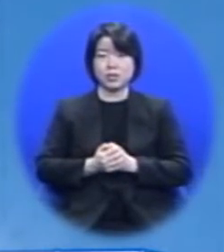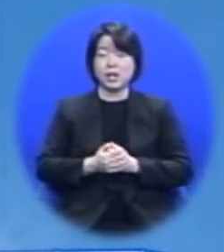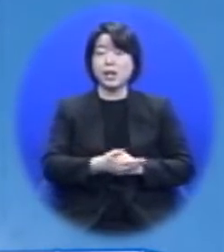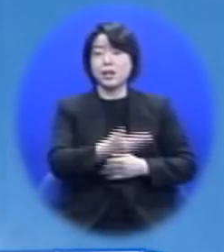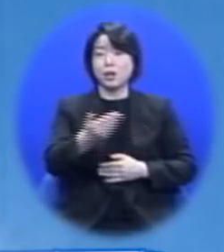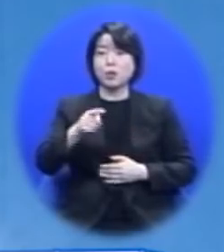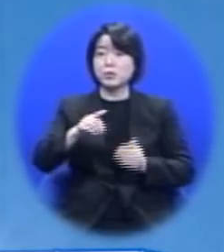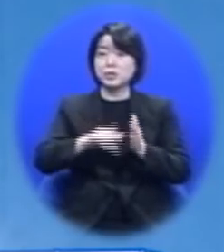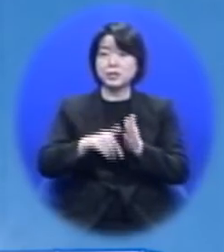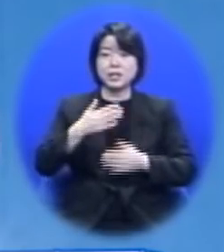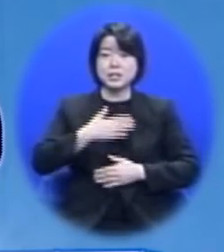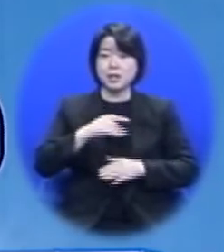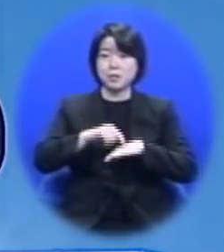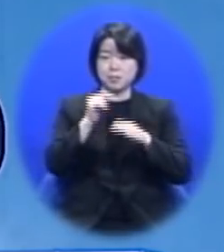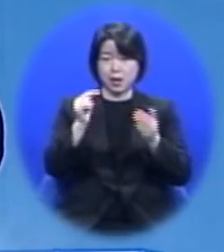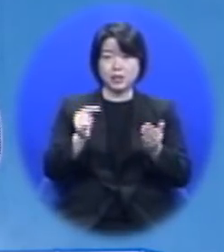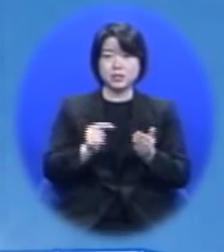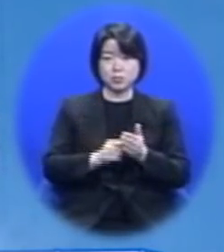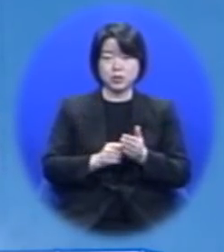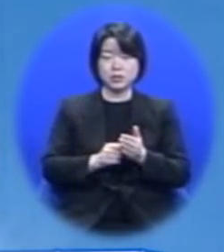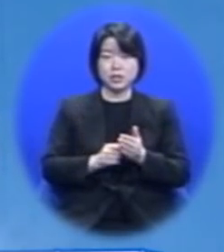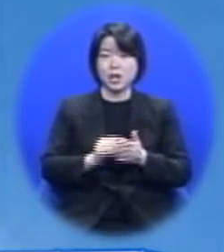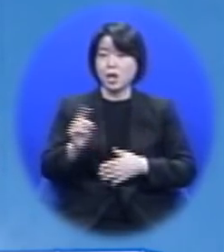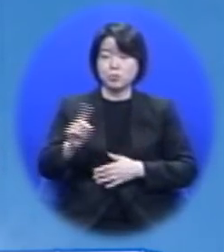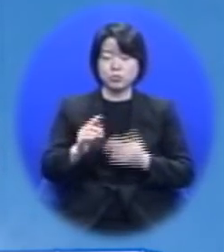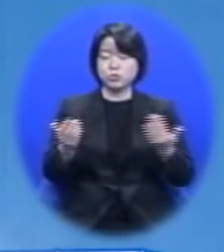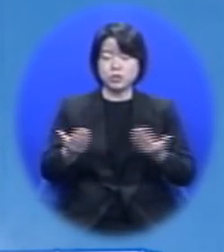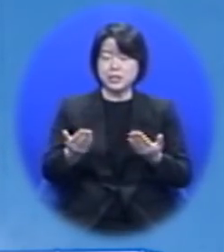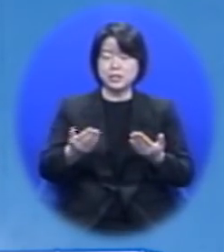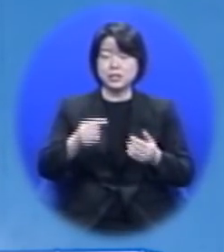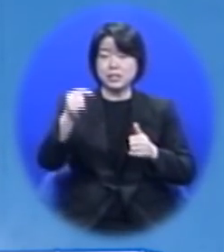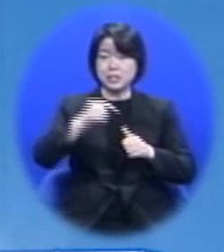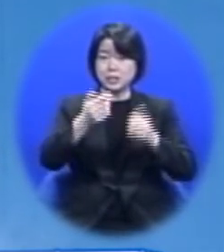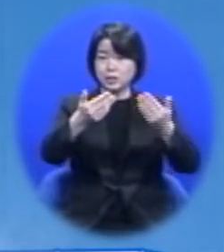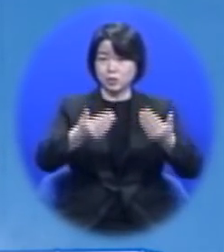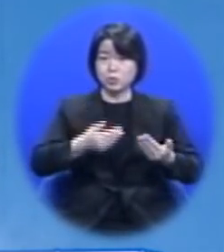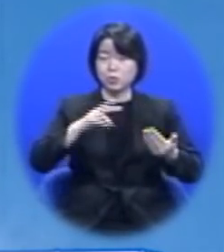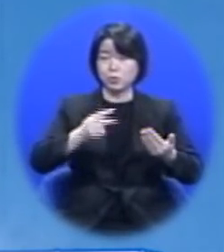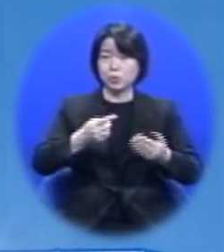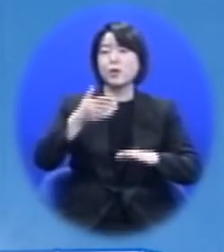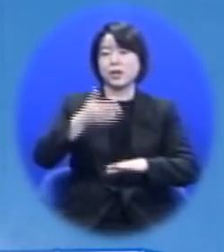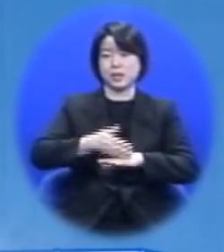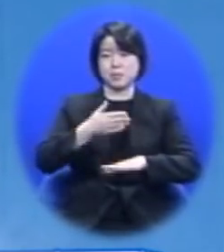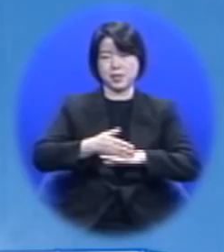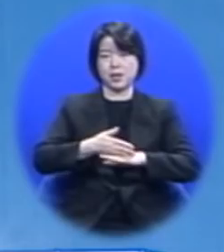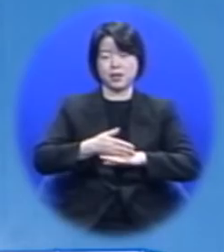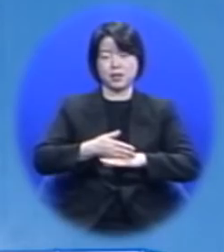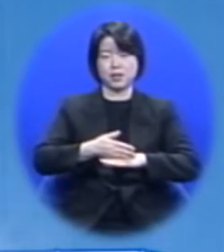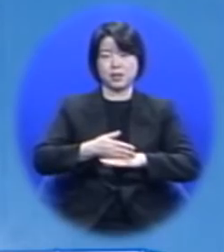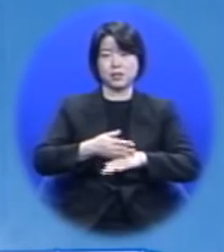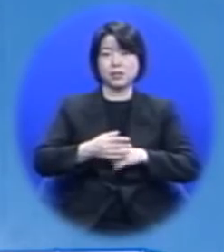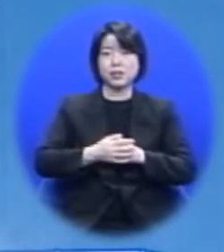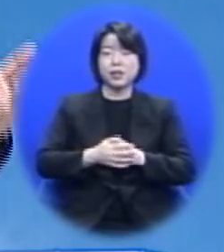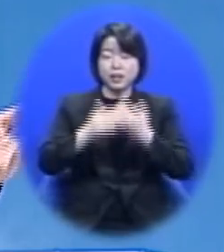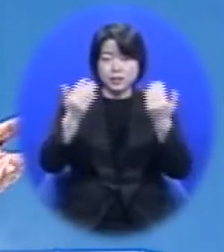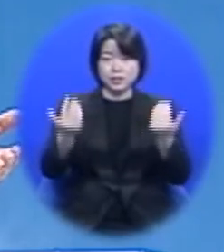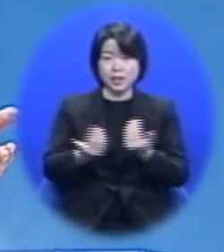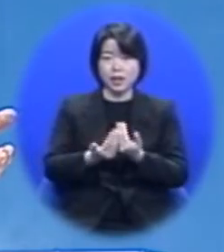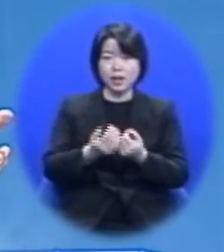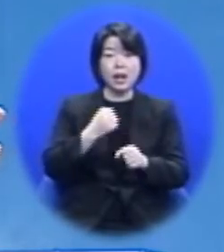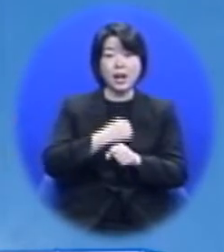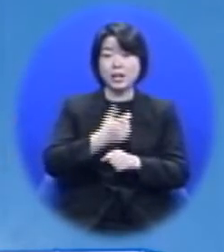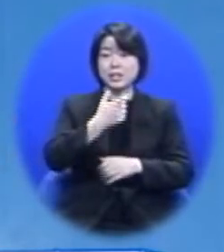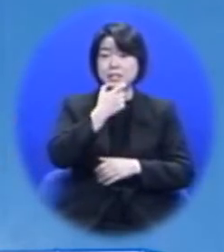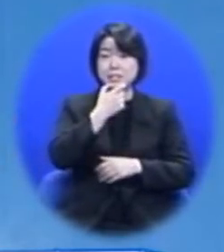여러분, 그때 제 마음은 무슨 일을 시켜줘도 감사, 다 하기 싫은